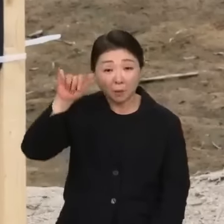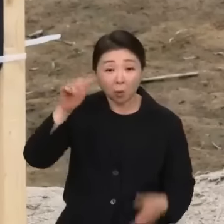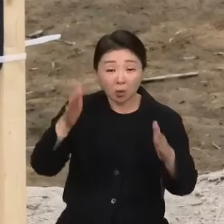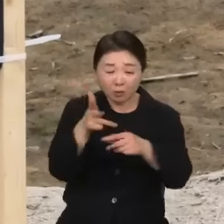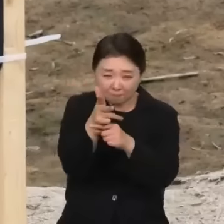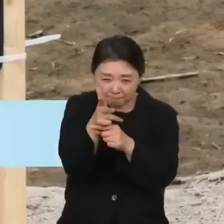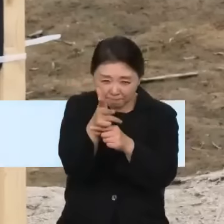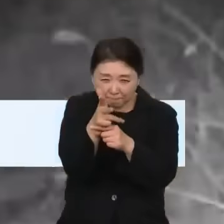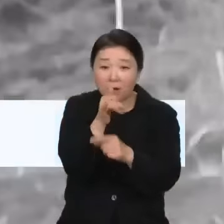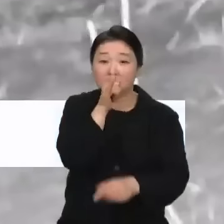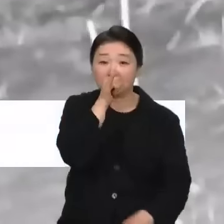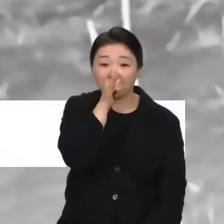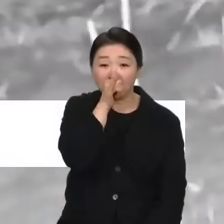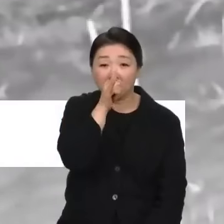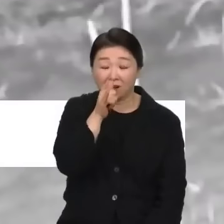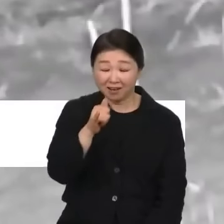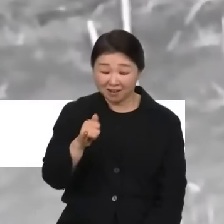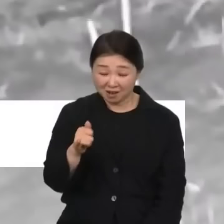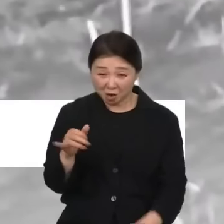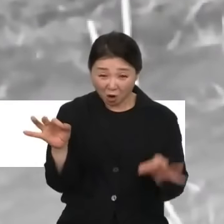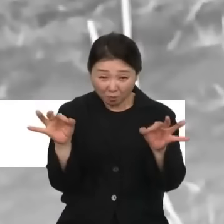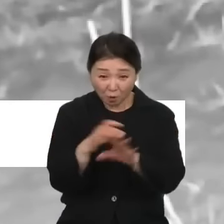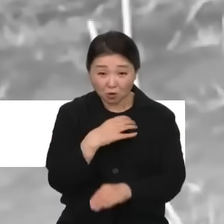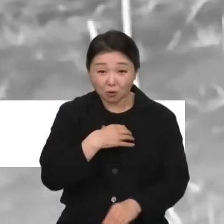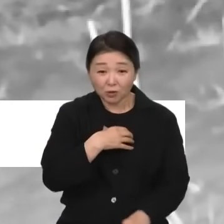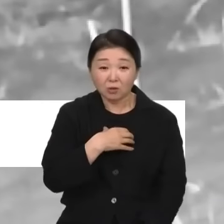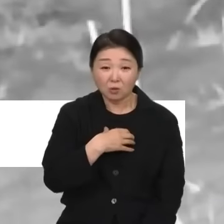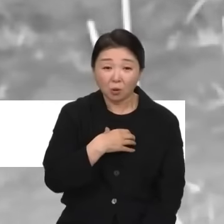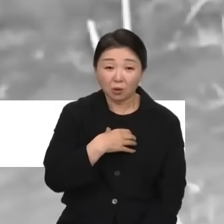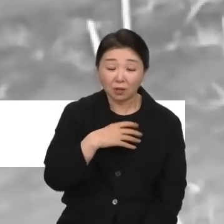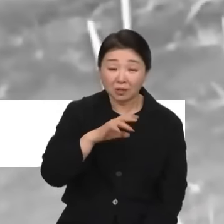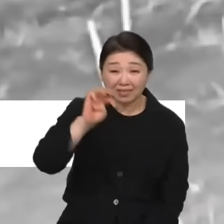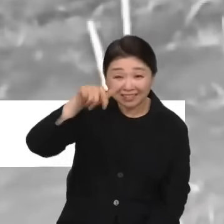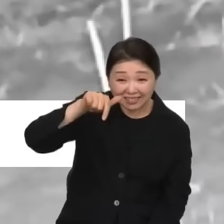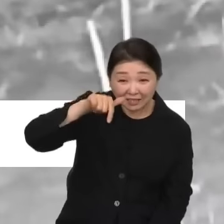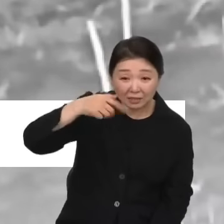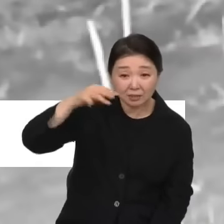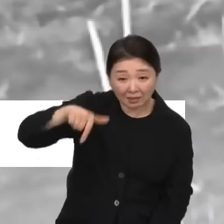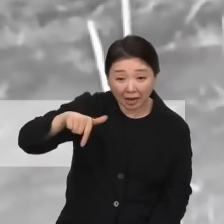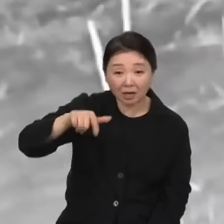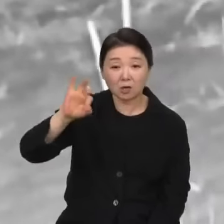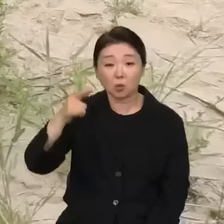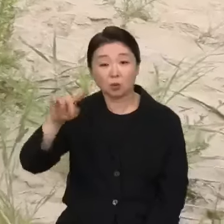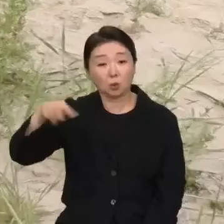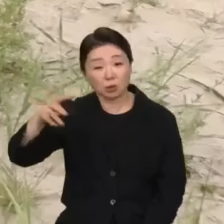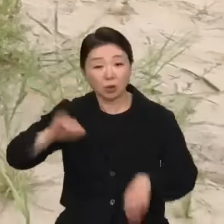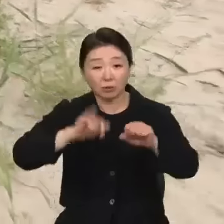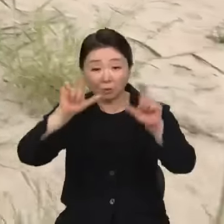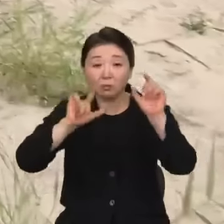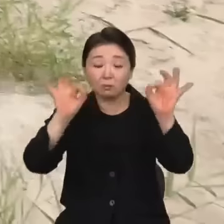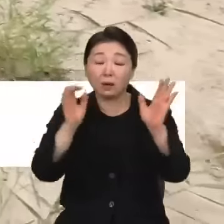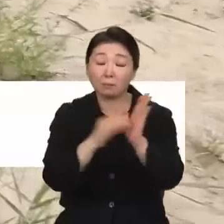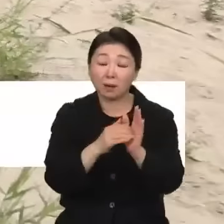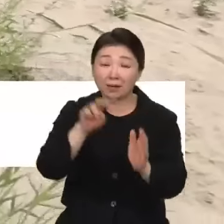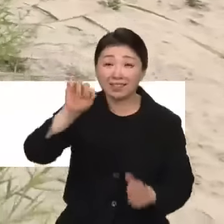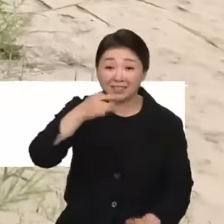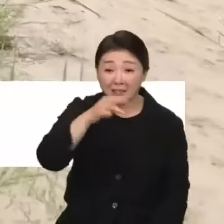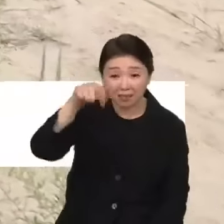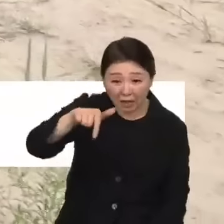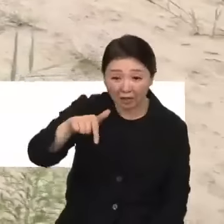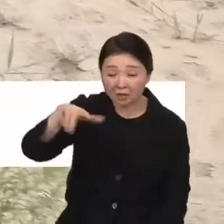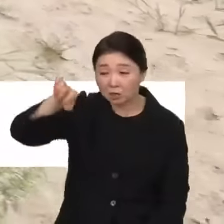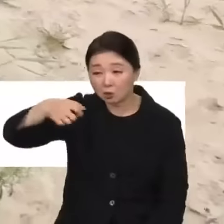관찰 카메라에는 멸종 위기종인 삭과 오소리가 활동하는 모습도 담겼습니다. 그 삭도 마찬가지고 또